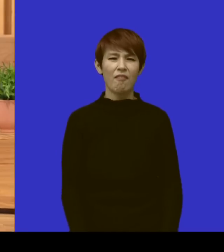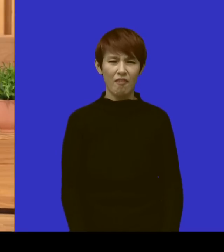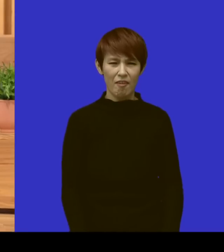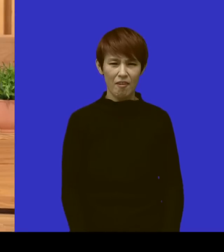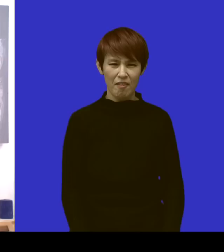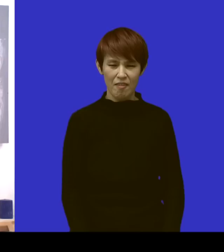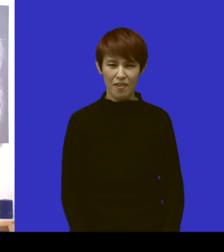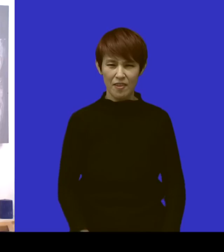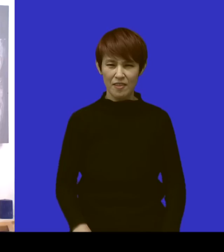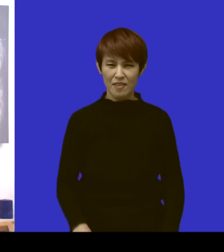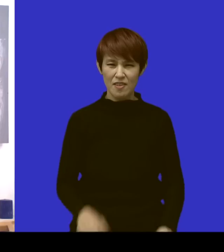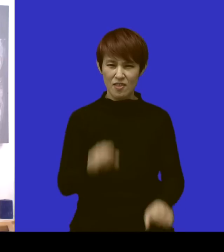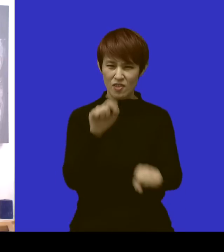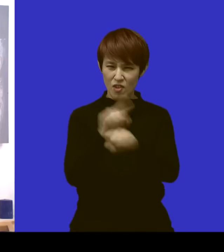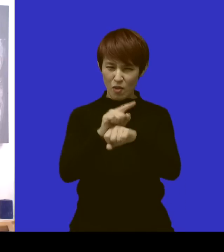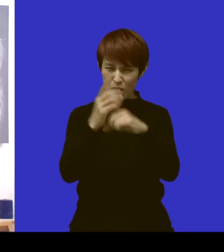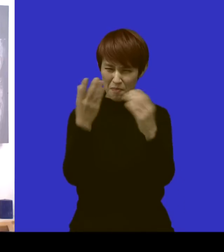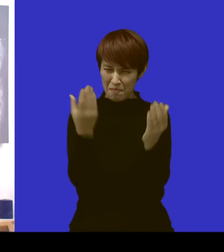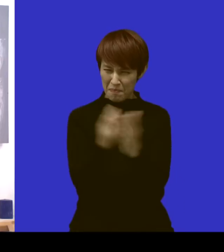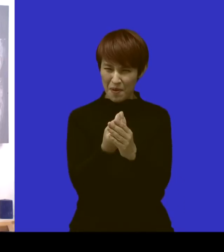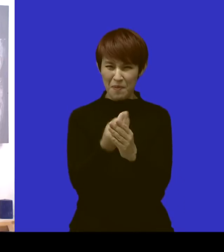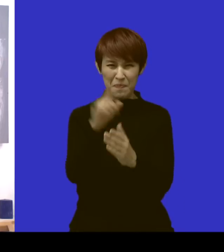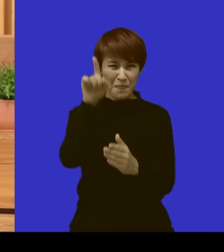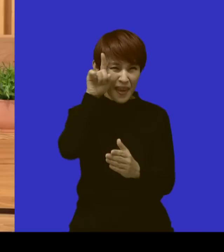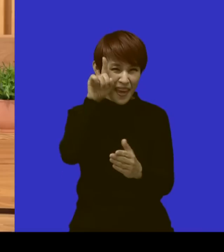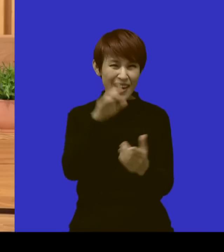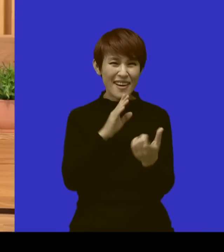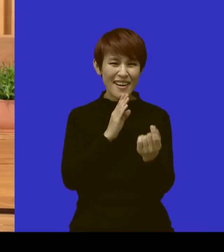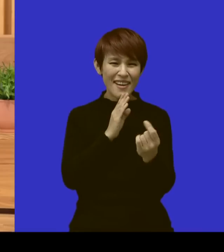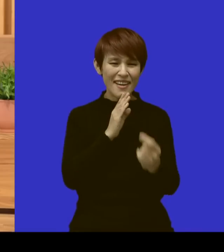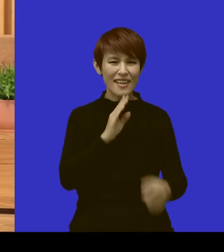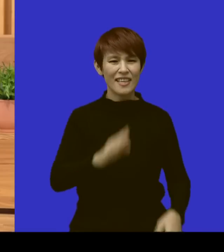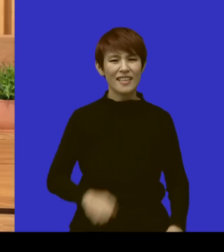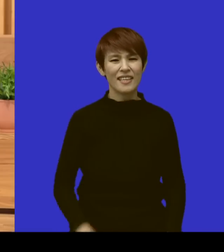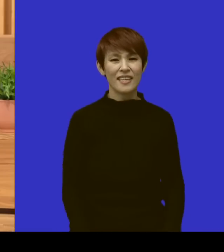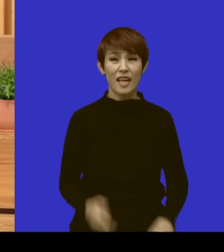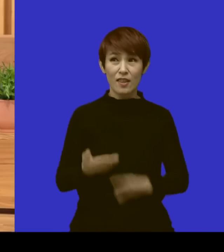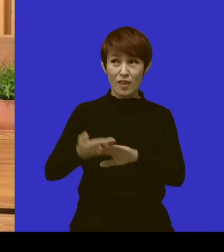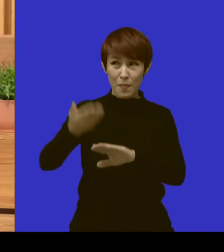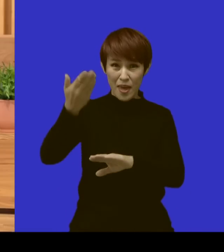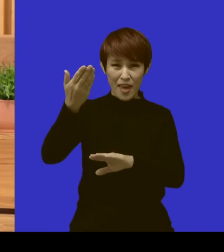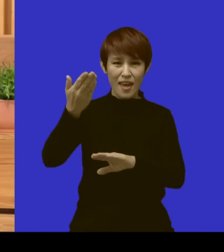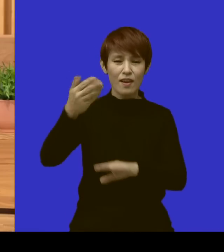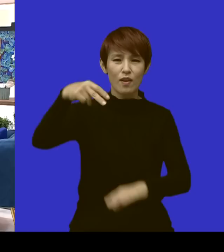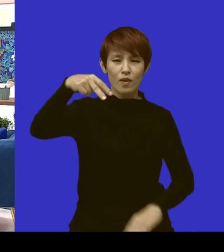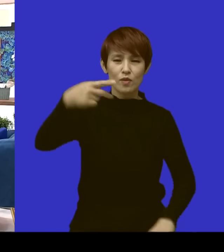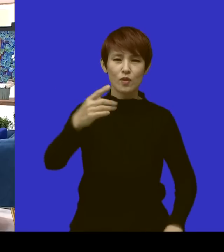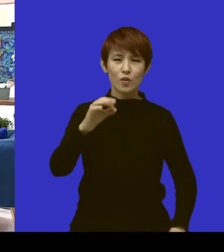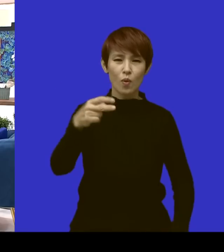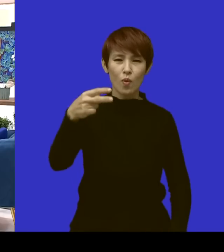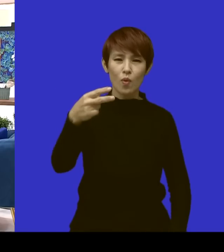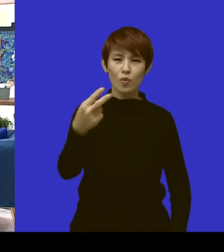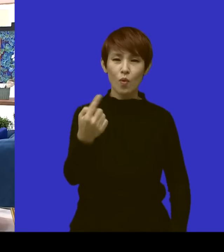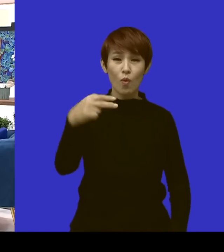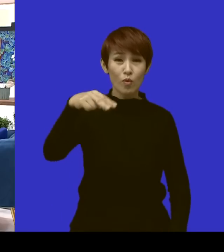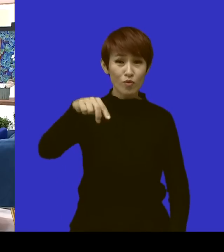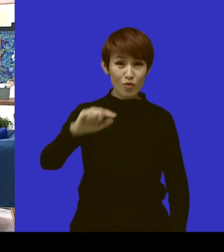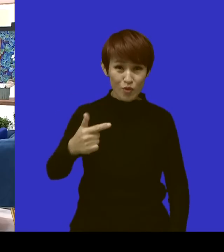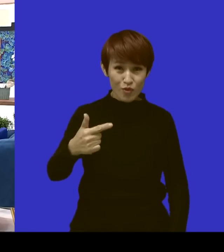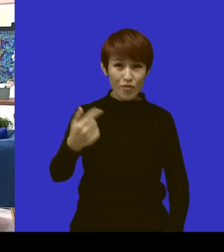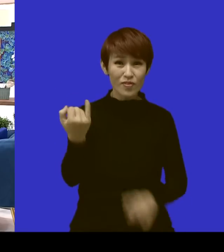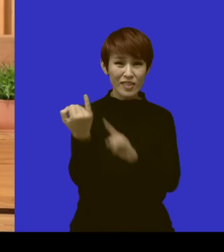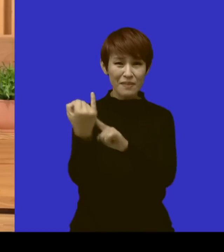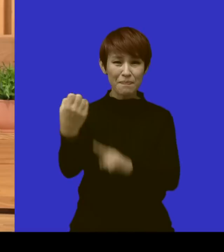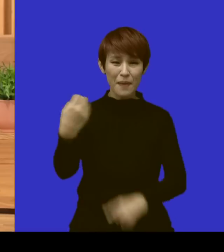좀 하시는 스타일이죠. 네, 네. 그렇죠. 그래서 저 그 연예계 선배 중에 그 성우하셨던 송도순 선배님이 하신 말씀이 있는데